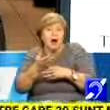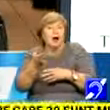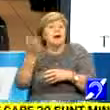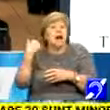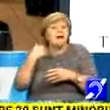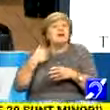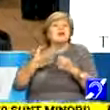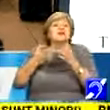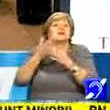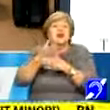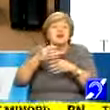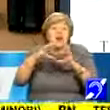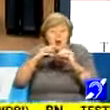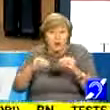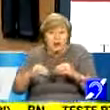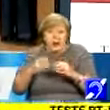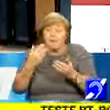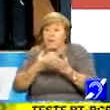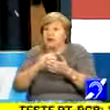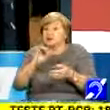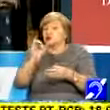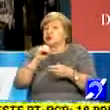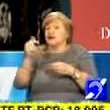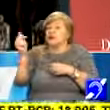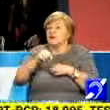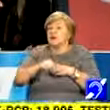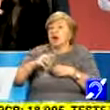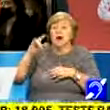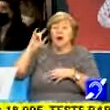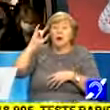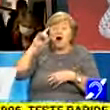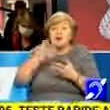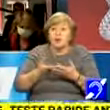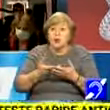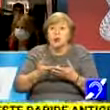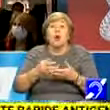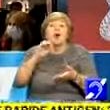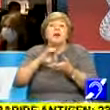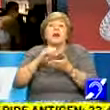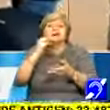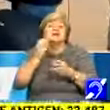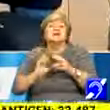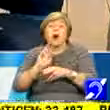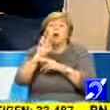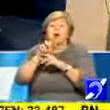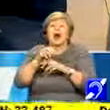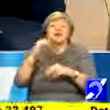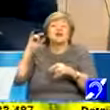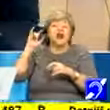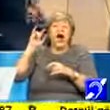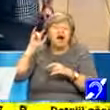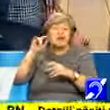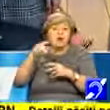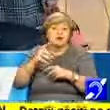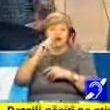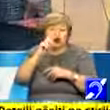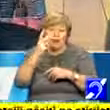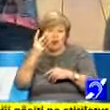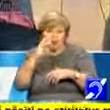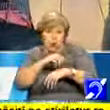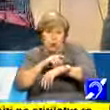de ore, pentru cei care se îmbarcă 72 de ore de la îmbarcare. Deci astea sunt regulile.